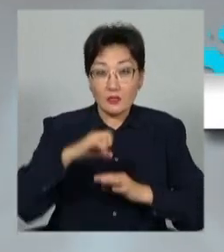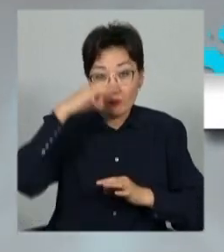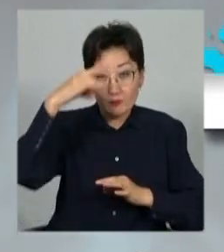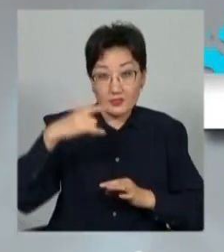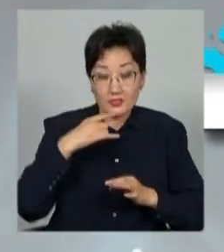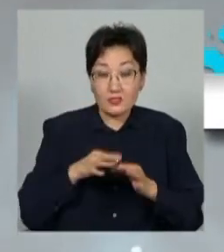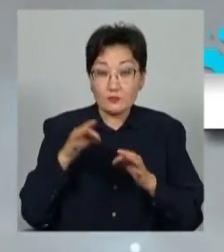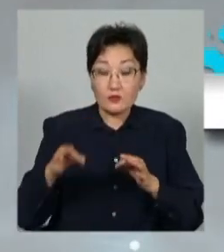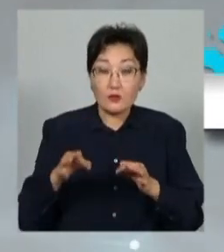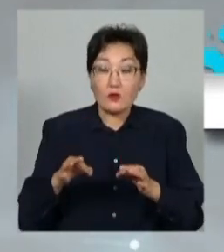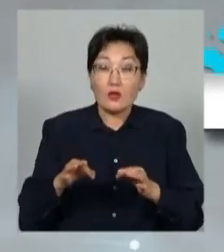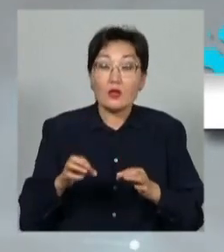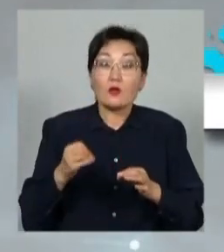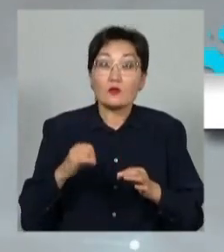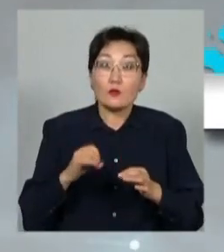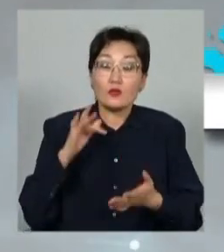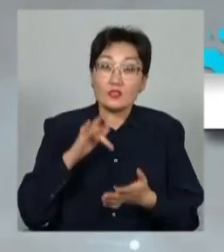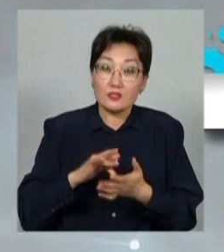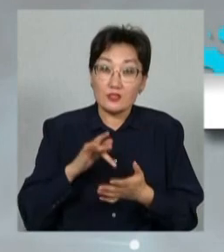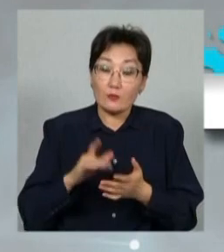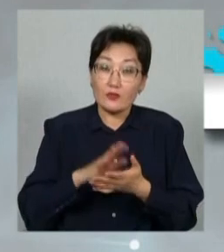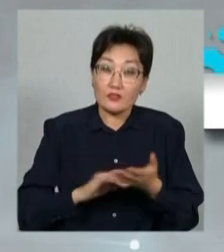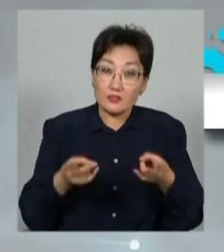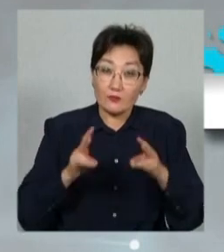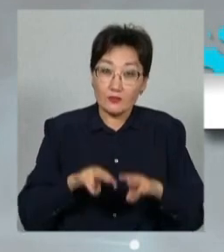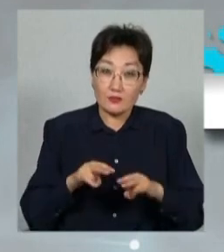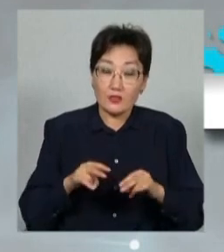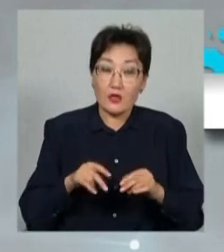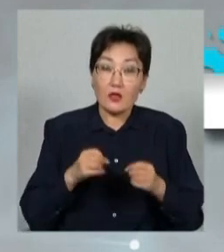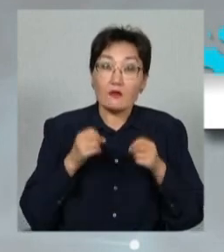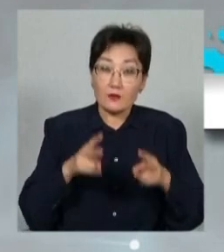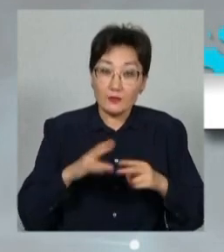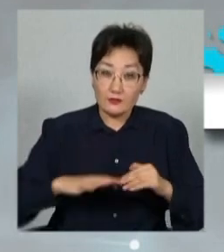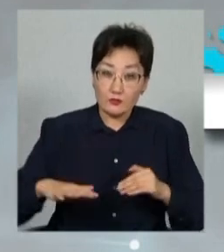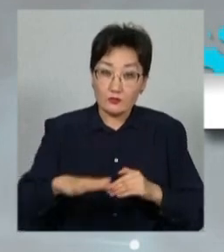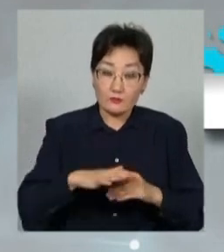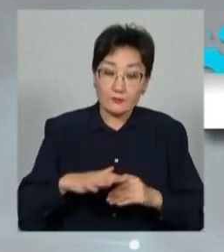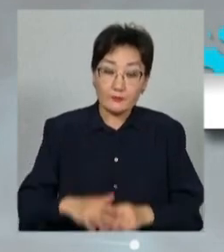Восточно-Казахстанская область, а вот южная столица продолжает оставаться в опасном сегменте.